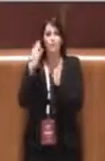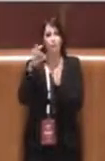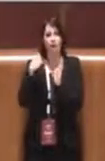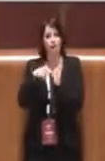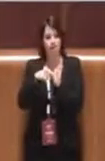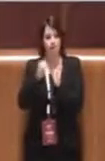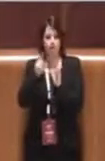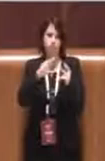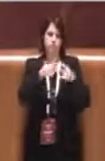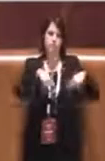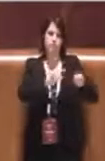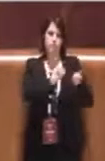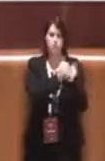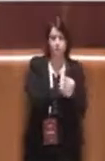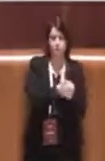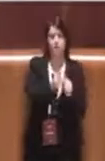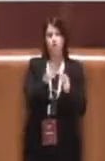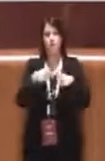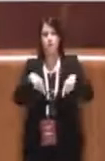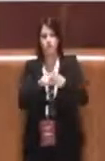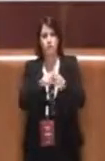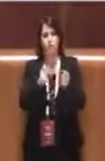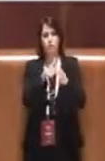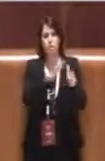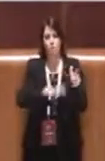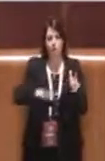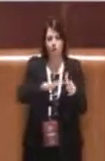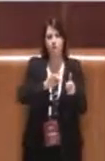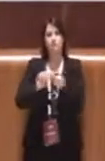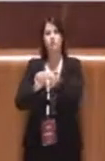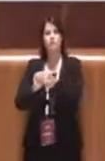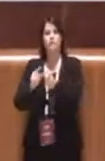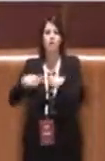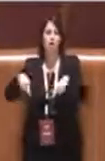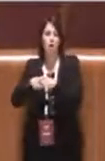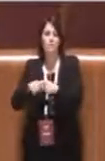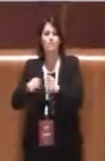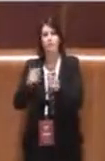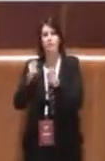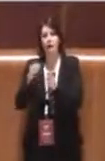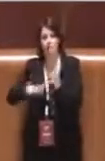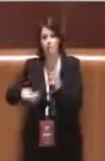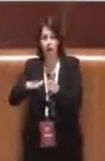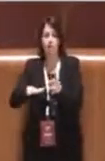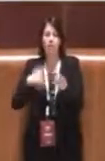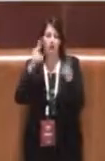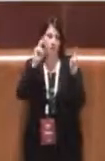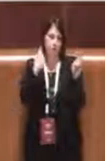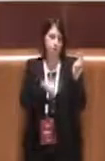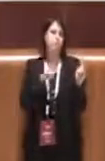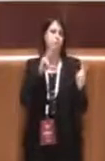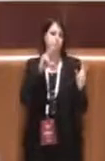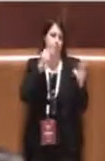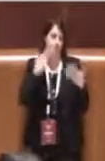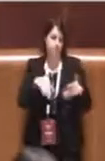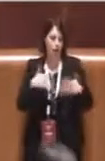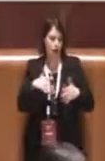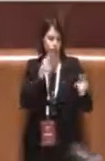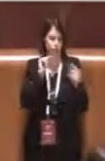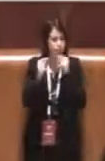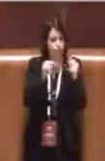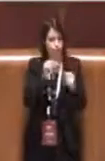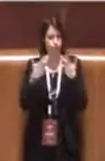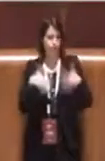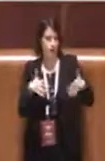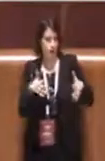Sport, ma anche in Commissione Urbanistica, ma anche in Commissione Ambiente, eccetera, eccetera. E in questo emendamento ci